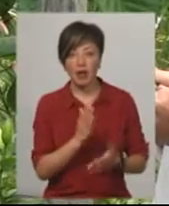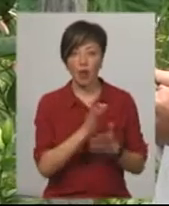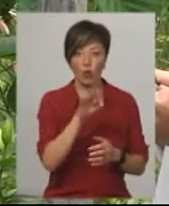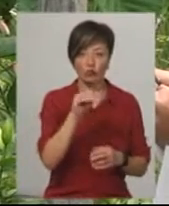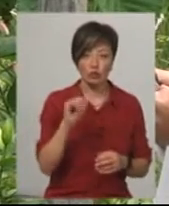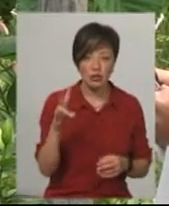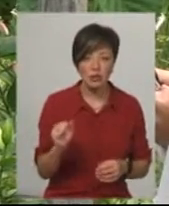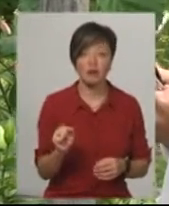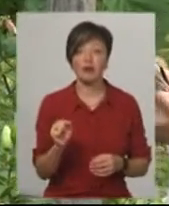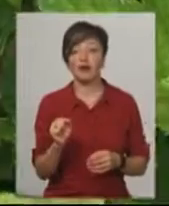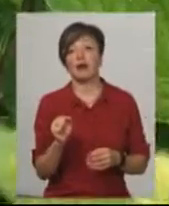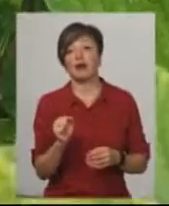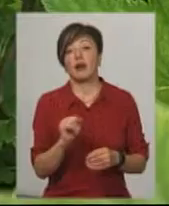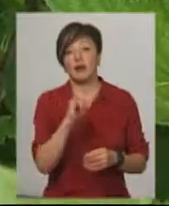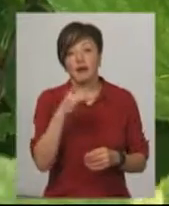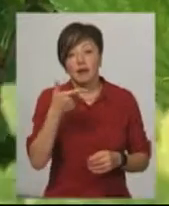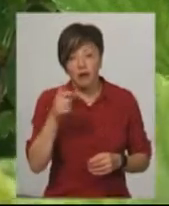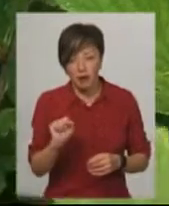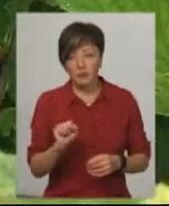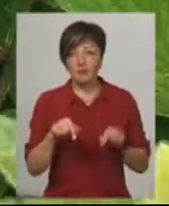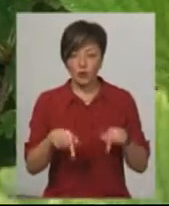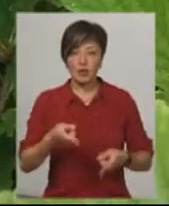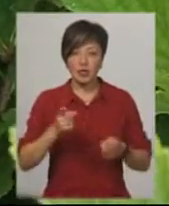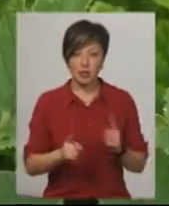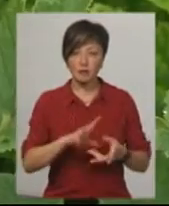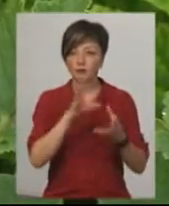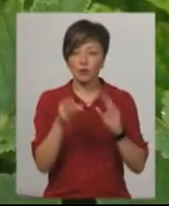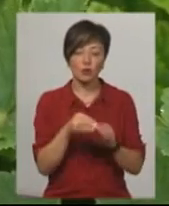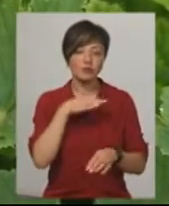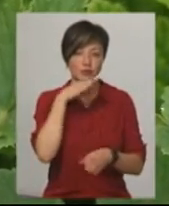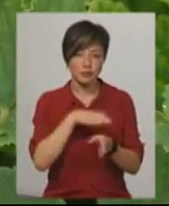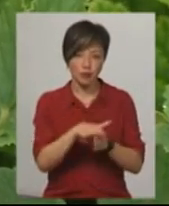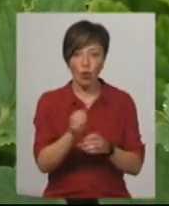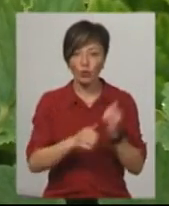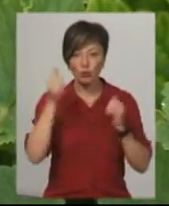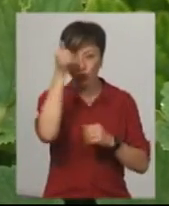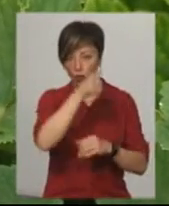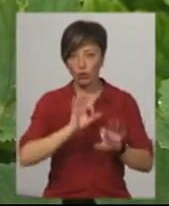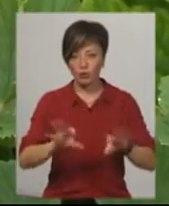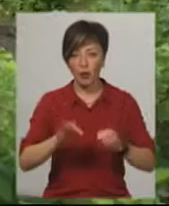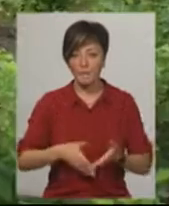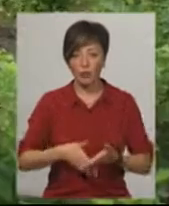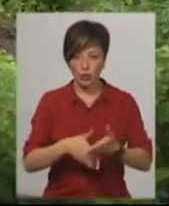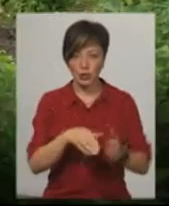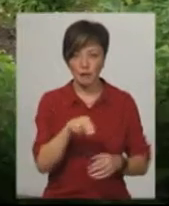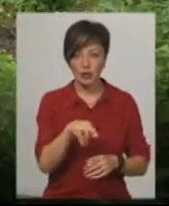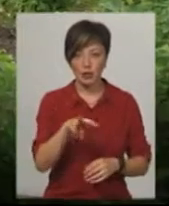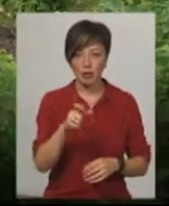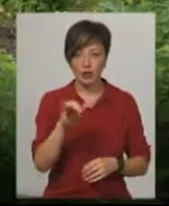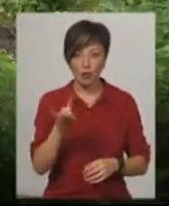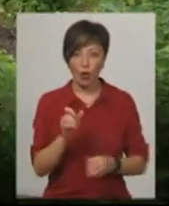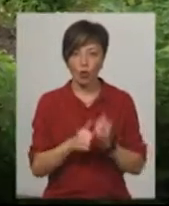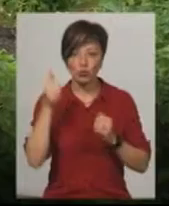ожини, буде ірган. У ягіднику дійсно всього доволі, як і кожного року, розповідає помічник Петро Мазур. Кожного року